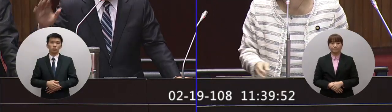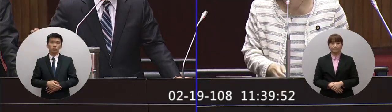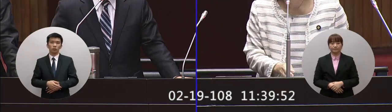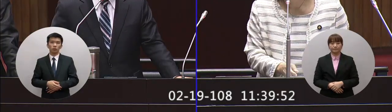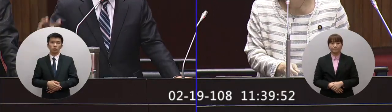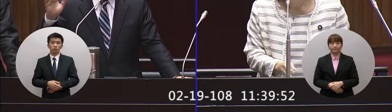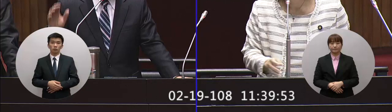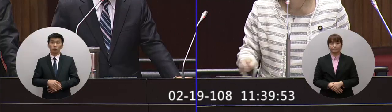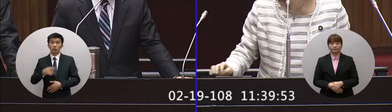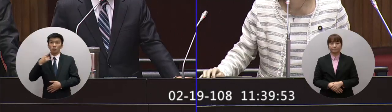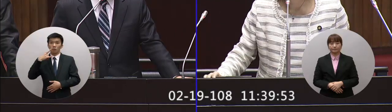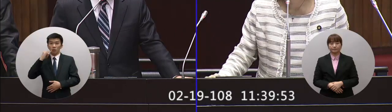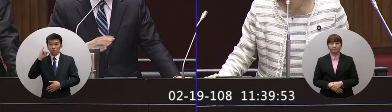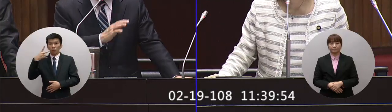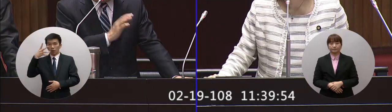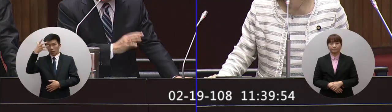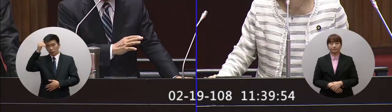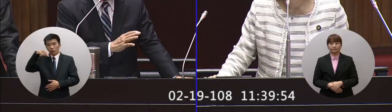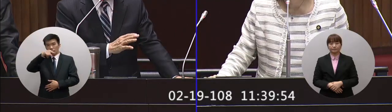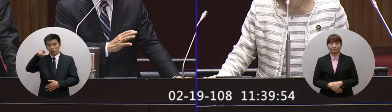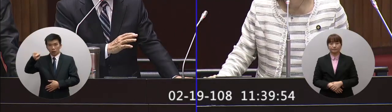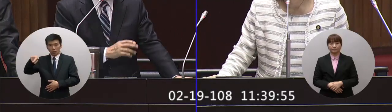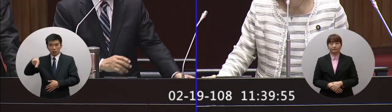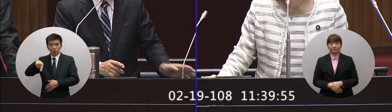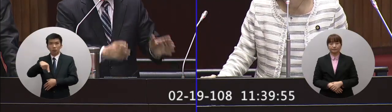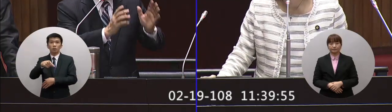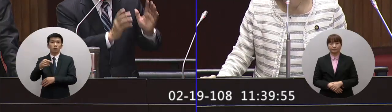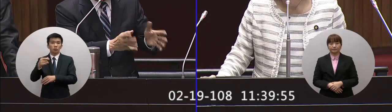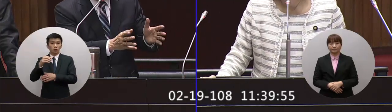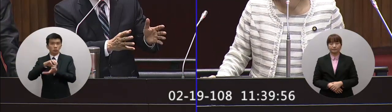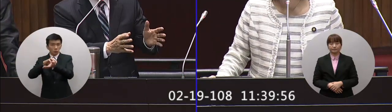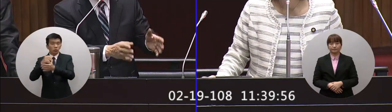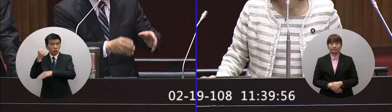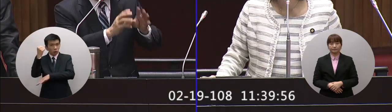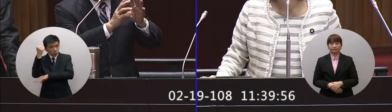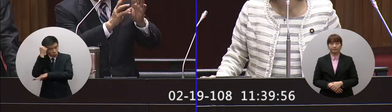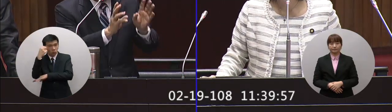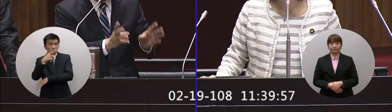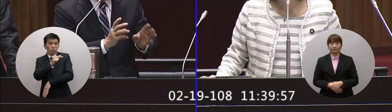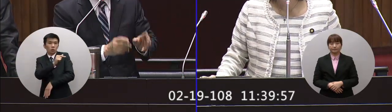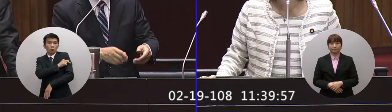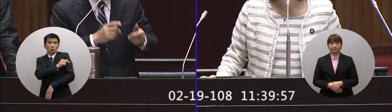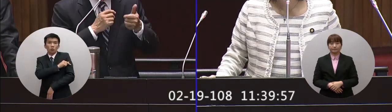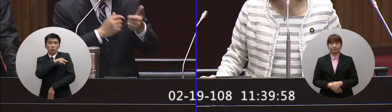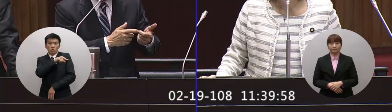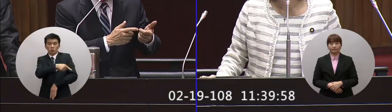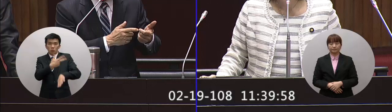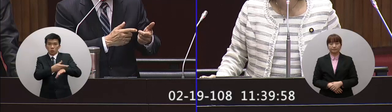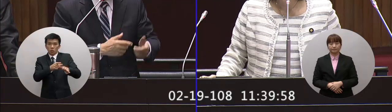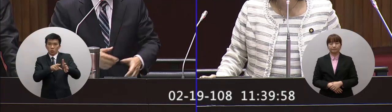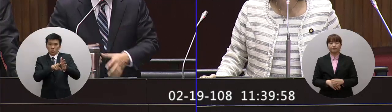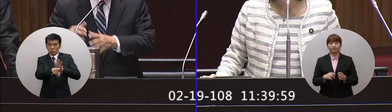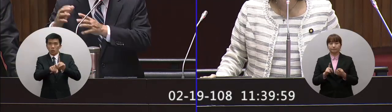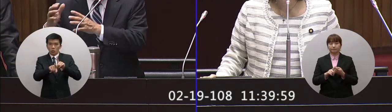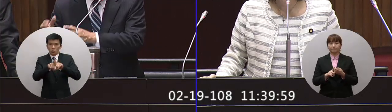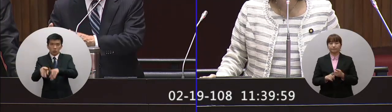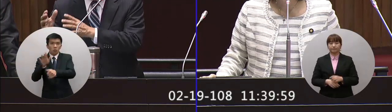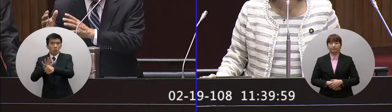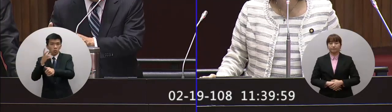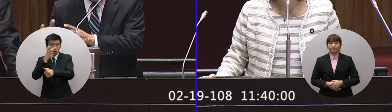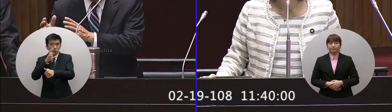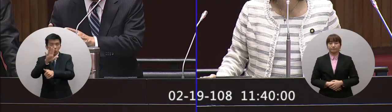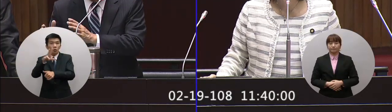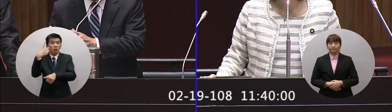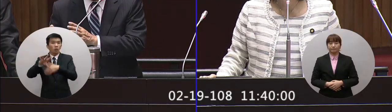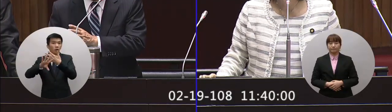是老人家住院时，或者是病患住院时，护理师是就护理专业的照顾， 没错。 但是另外